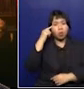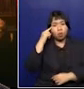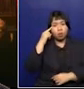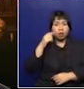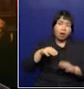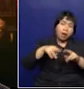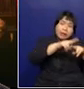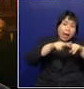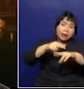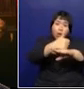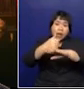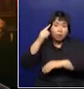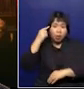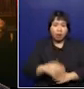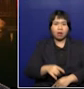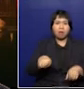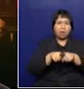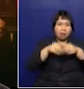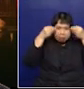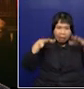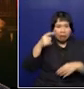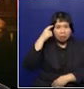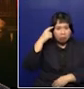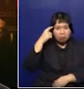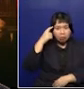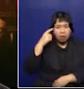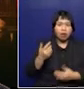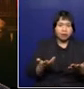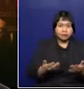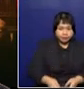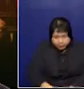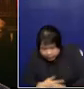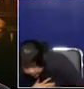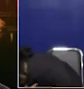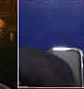าใจหรือเปล่าเขาเรียกโป๊ะแตกถ้าไปดูต่อไปครับ